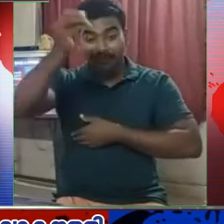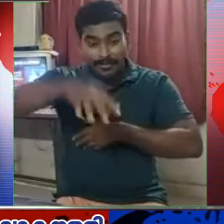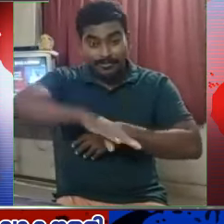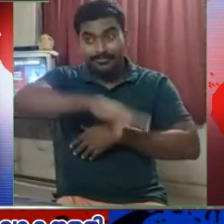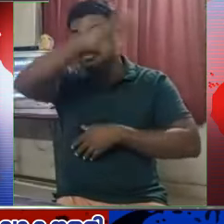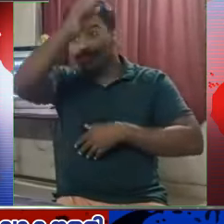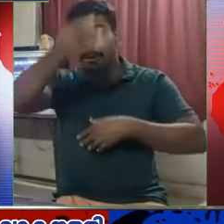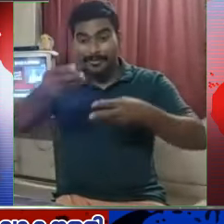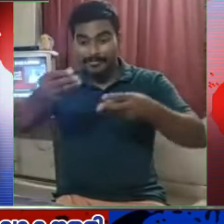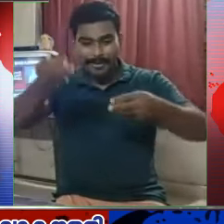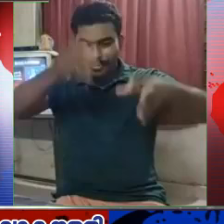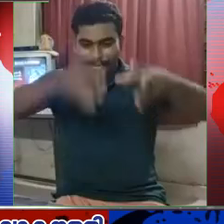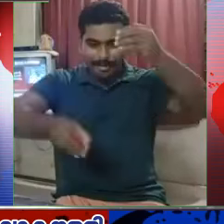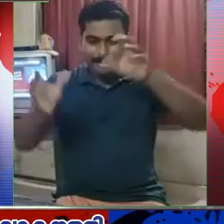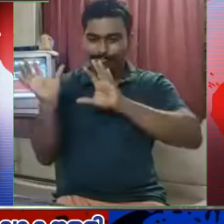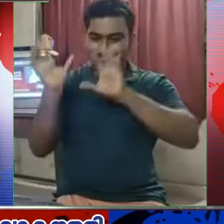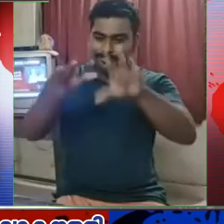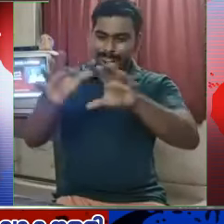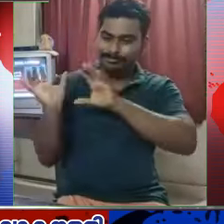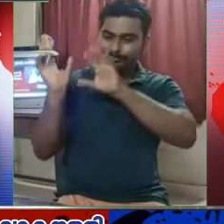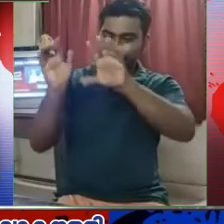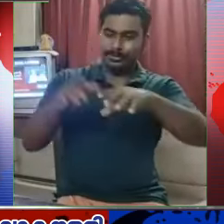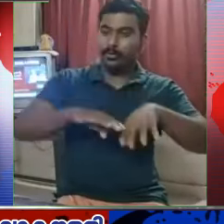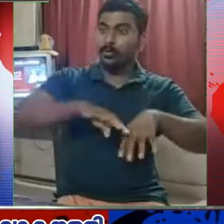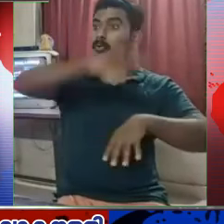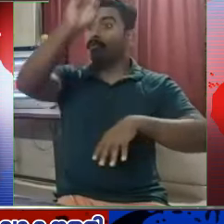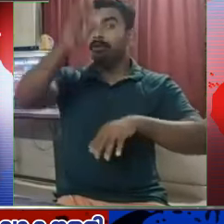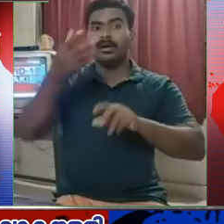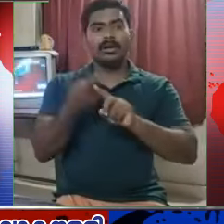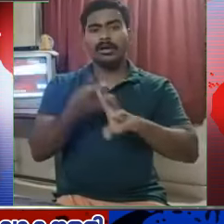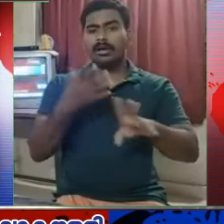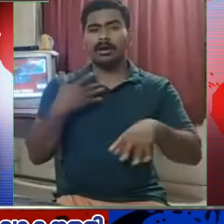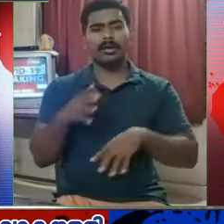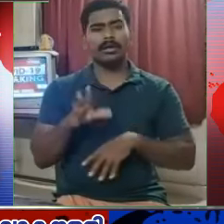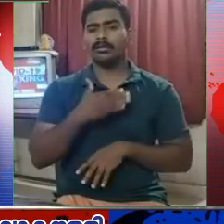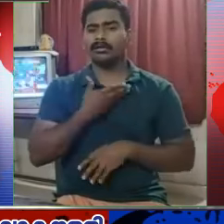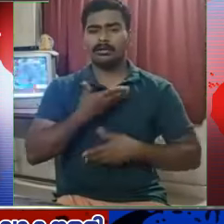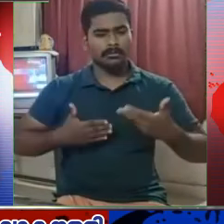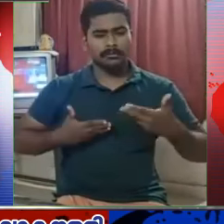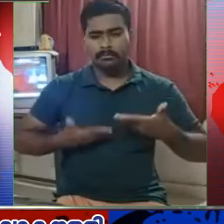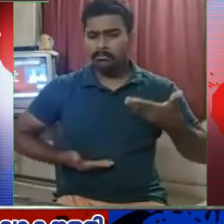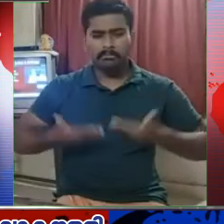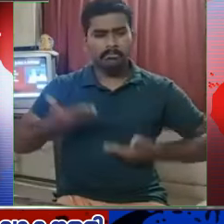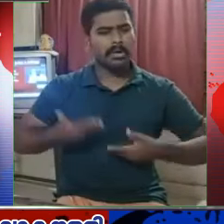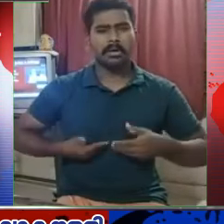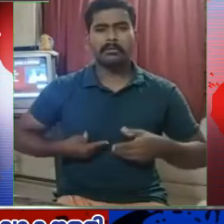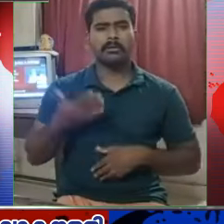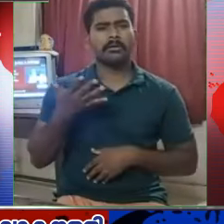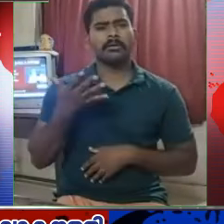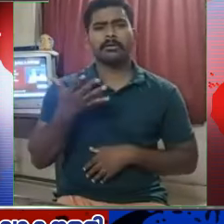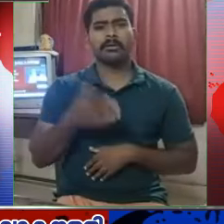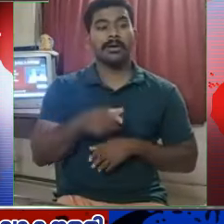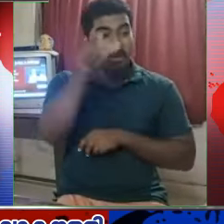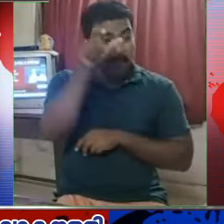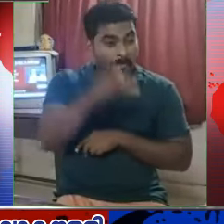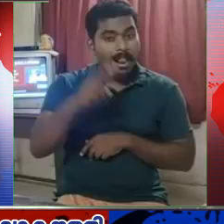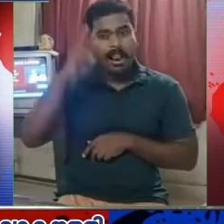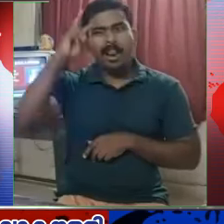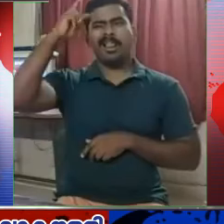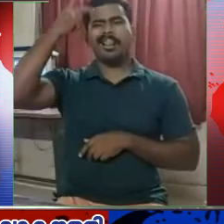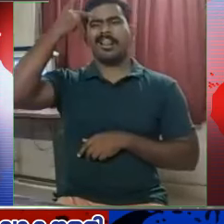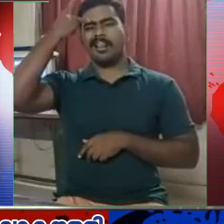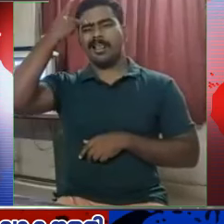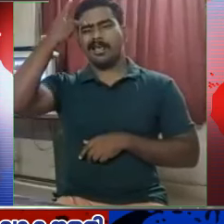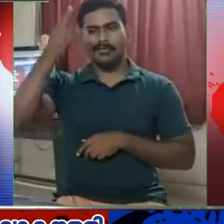കേരളത്തിലുള്ള ആളായാലും കർണാടകത്തിലുള്ള ആളായാലും തമിഴ്നാട്ടിലുള്ള ആളായാലും എവിടെയുള്ള ആളായാലും എവിടെയാണോ നിൽക്കുന്നത് അവിടെ നിൽക്കണം എന്നാണ് നമ്മുടെ